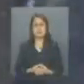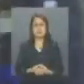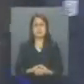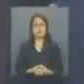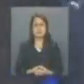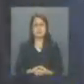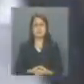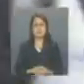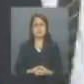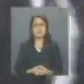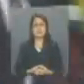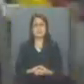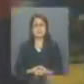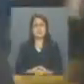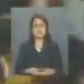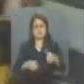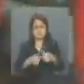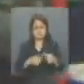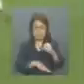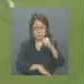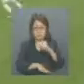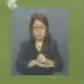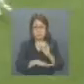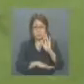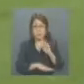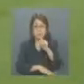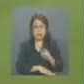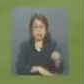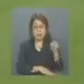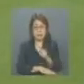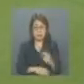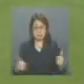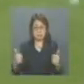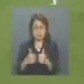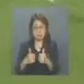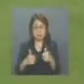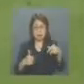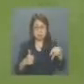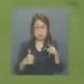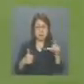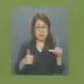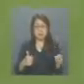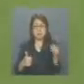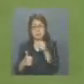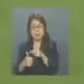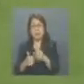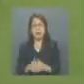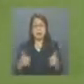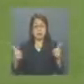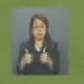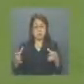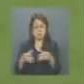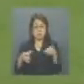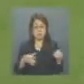เกมที่สนามเซลเฮิร์สพาร์คในกรุงลอนดอนประเทศอังกฤษกับคริสตัลพาเลซเจอกับคาร์ดิฟซิตี้ทั้ง2ทีมเป็นทีมจากลีกเดอะแชม